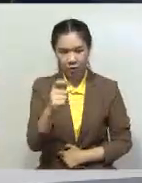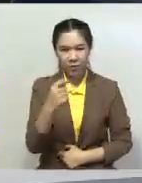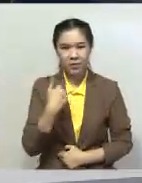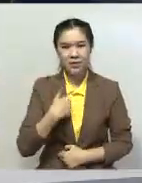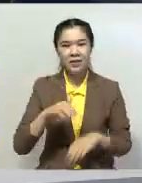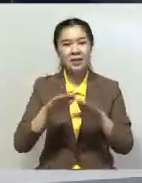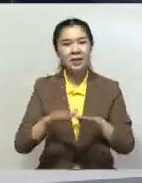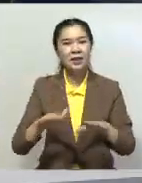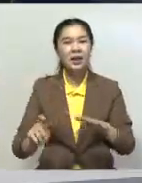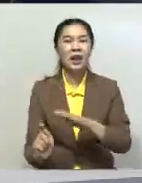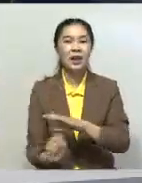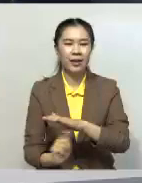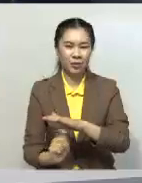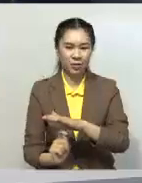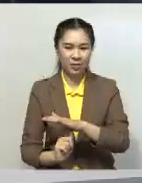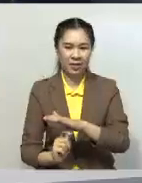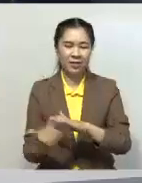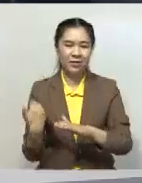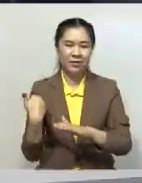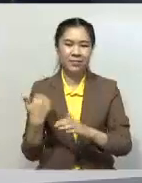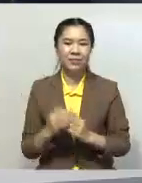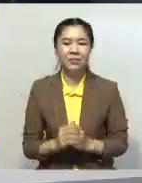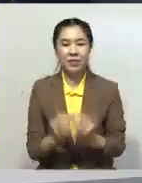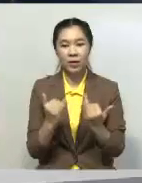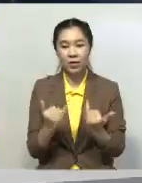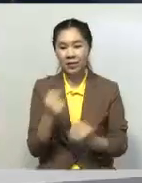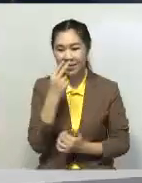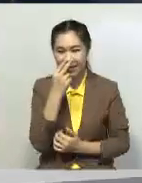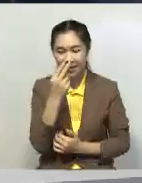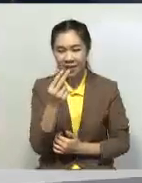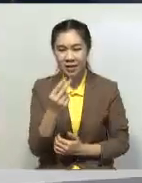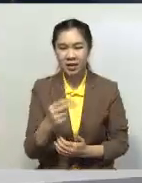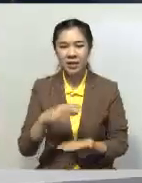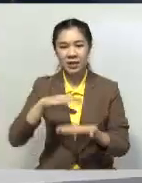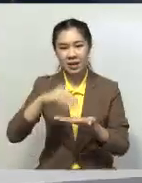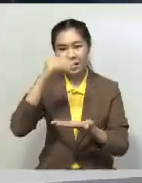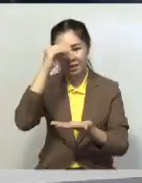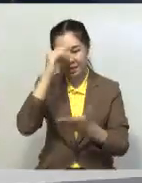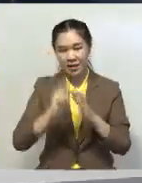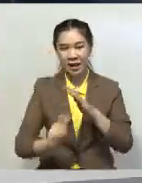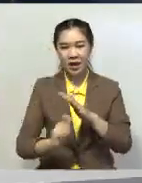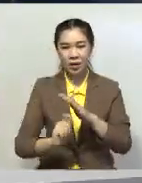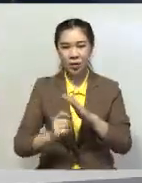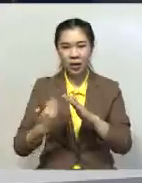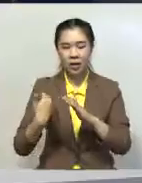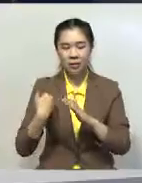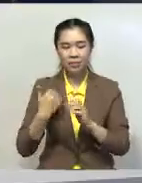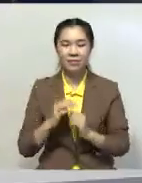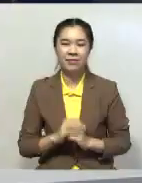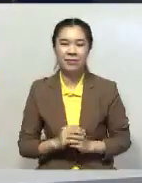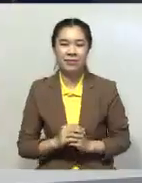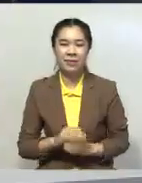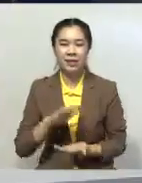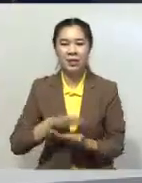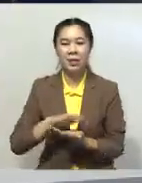มไปถึงน้องๆเด็กอนุบาลตัวเล็กๆด้วยนะคะวันนี้เนี่ยเราได้เห็นนะคะนักเรียนอนุบาลที่มาร่วมกันแปลอักษรนะคะจ